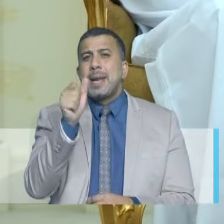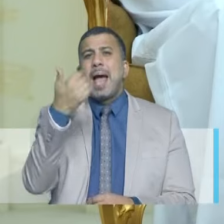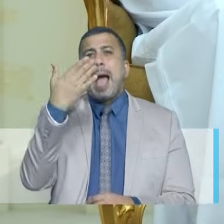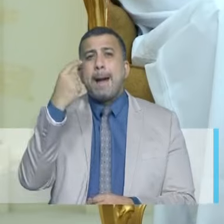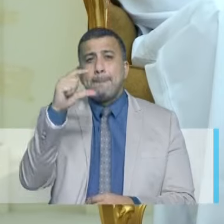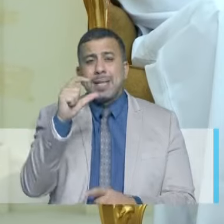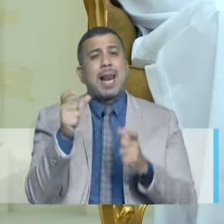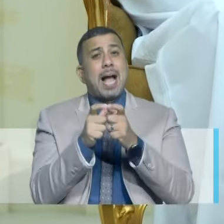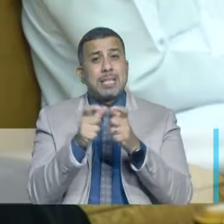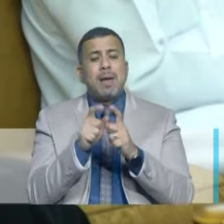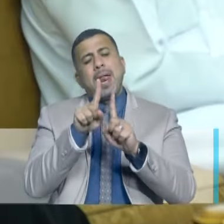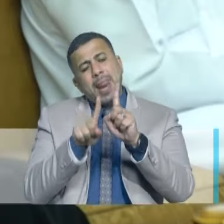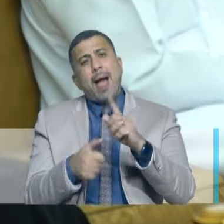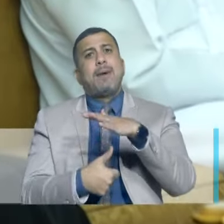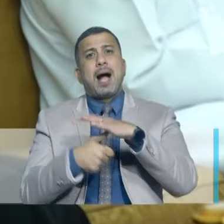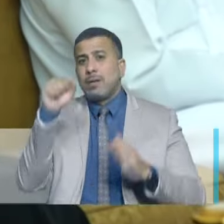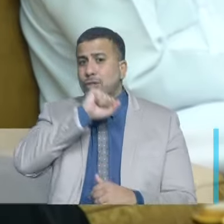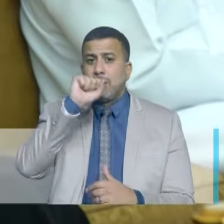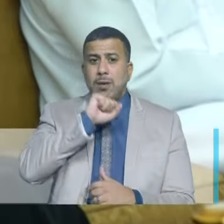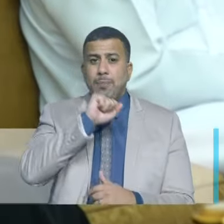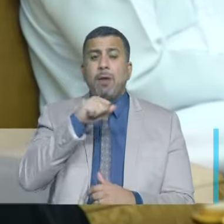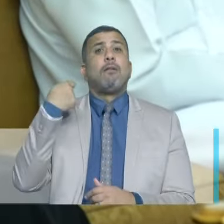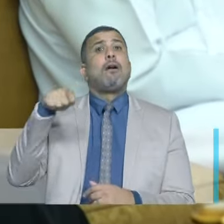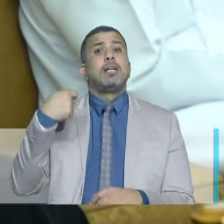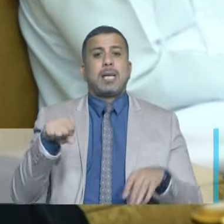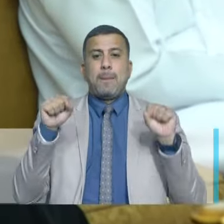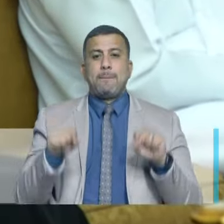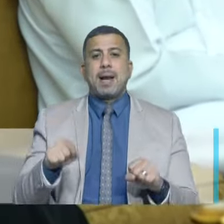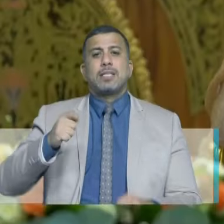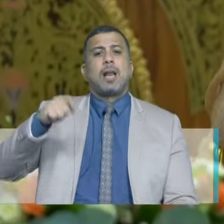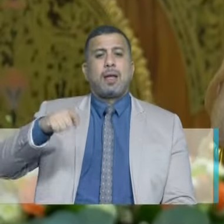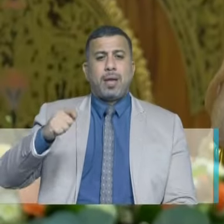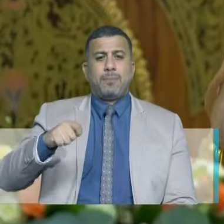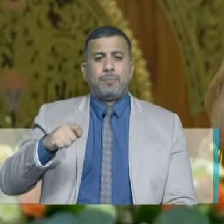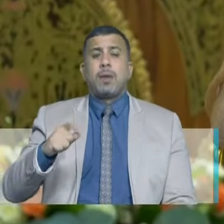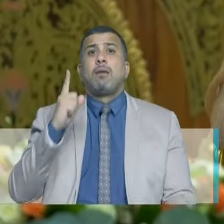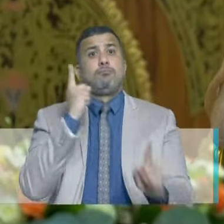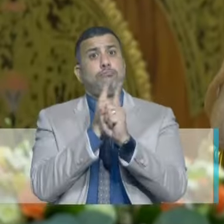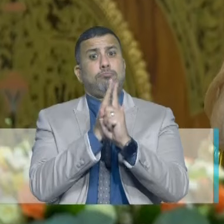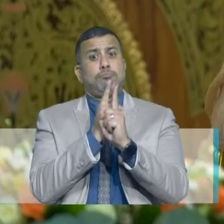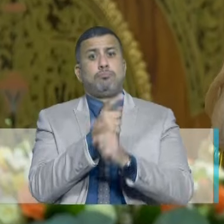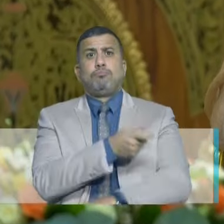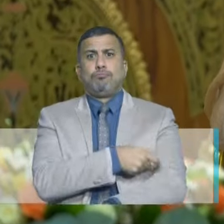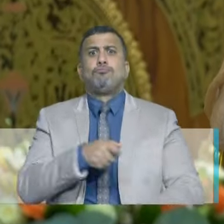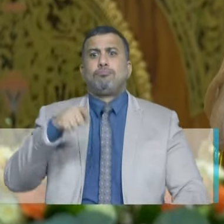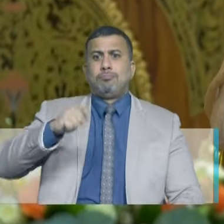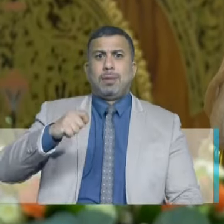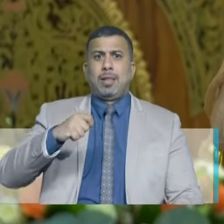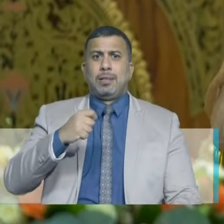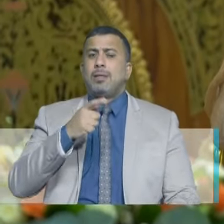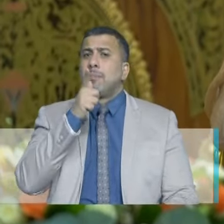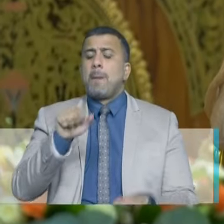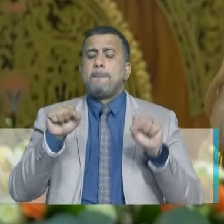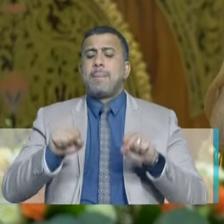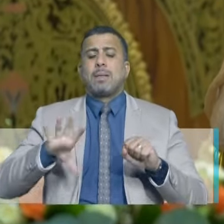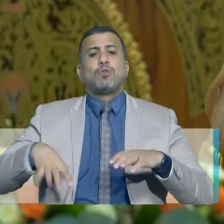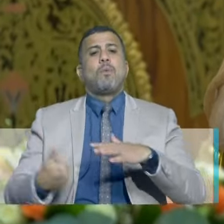سلطان القاسمي نائب حاكم الشارقه رئيس مجلس القضاء التقى سموه اعضاء مجلس القضاء في